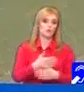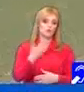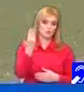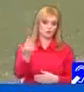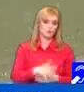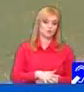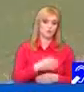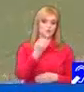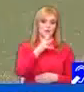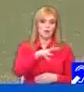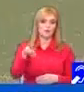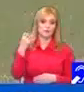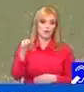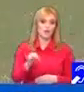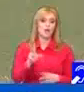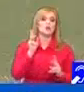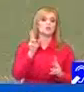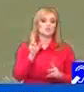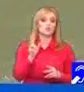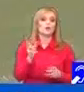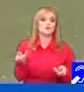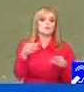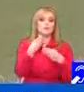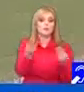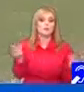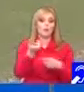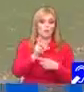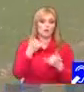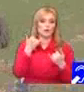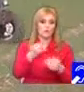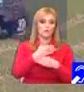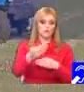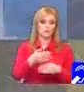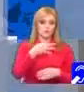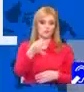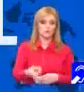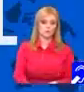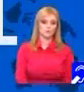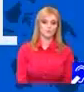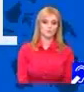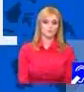În Telejurnal vă spunem cine are anul acesta prioritate la subvenționare.